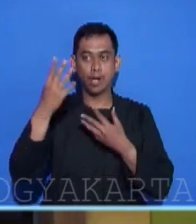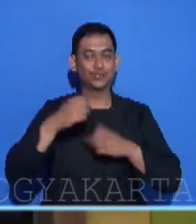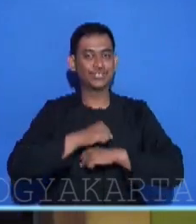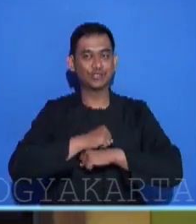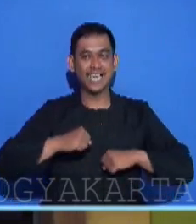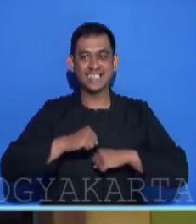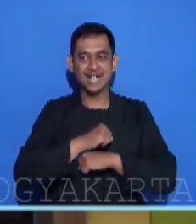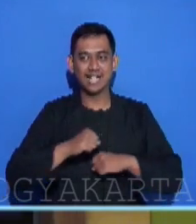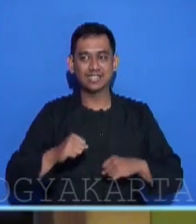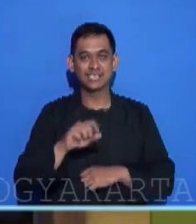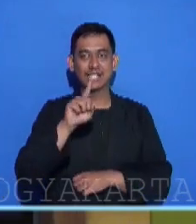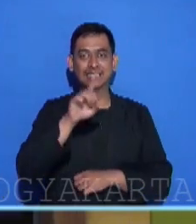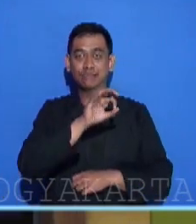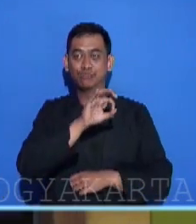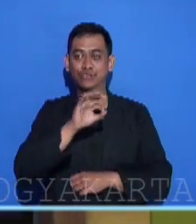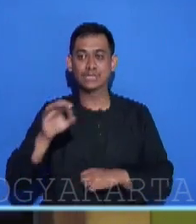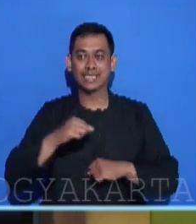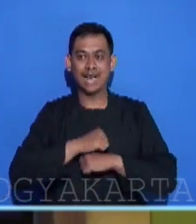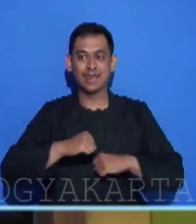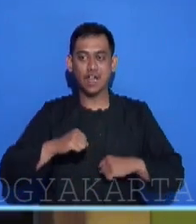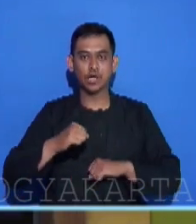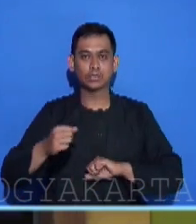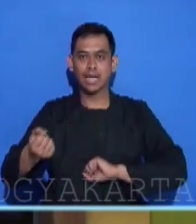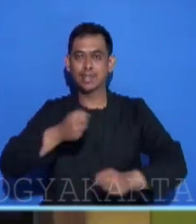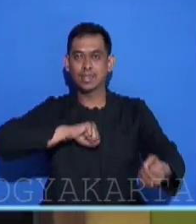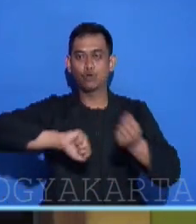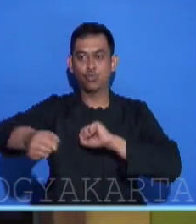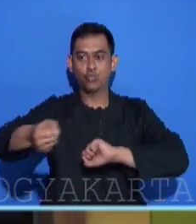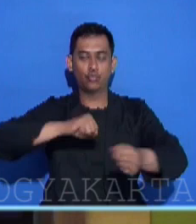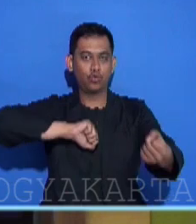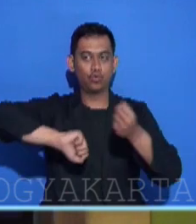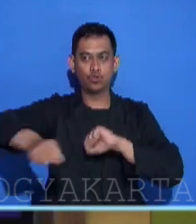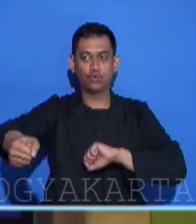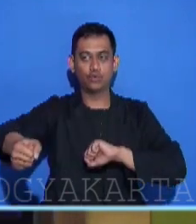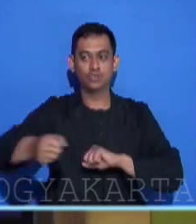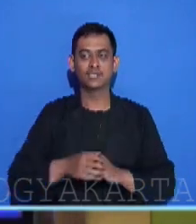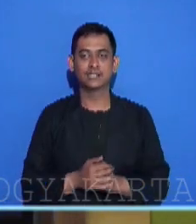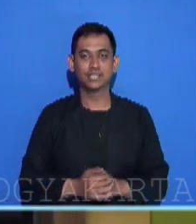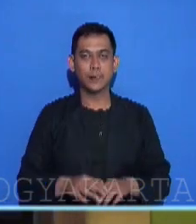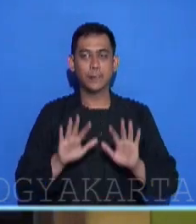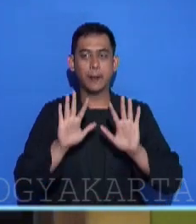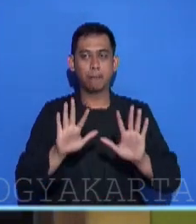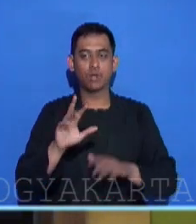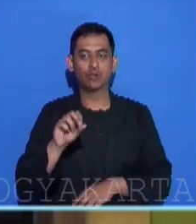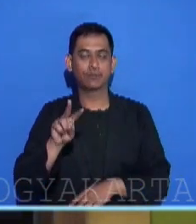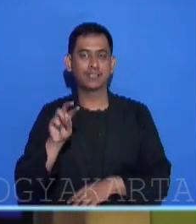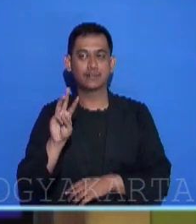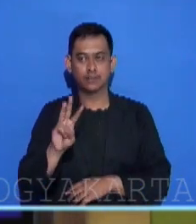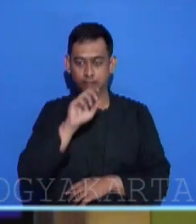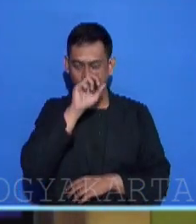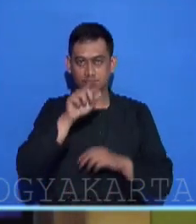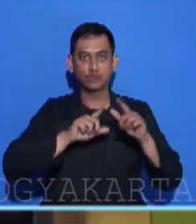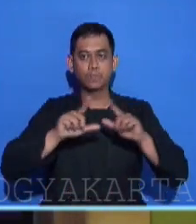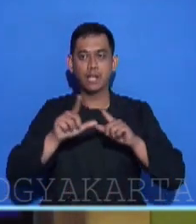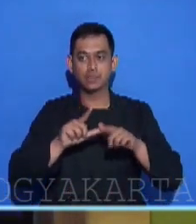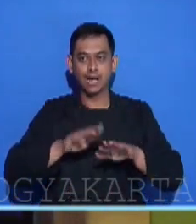lebih dari 1000 atlet taekondo ambil bagian dalam ajang kejuaraan taekondo Walikota C ke-10 2023 kejuaraan yang diikuti kalangan